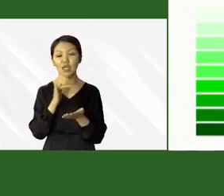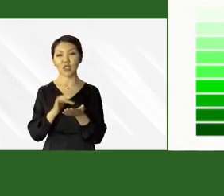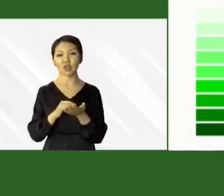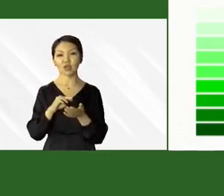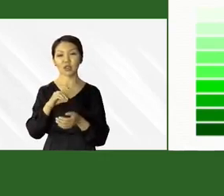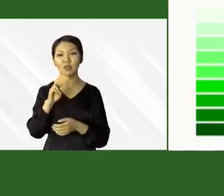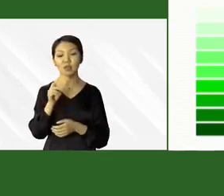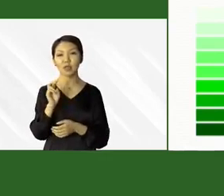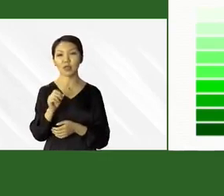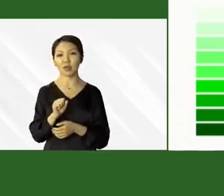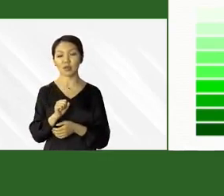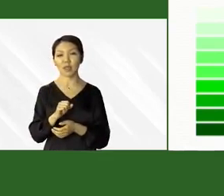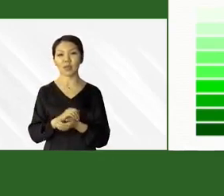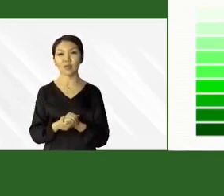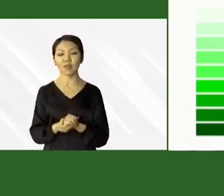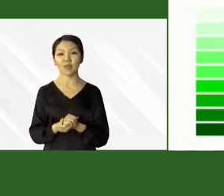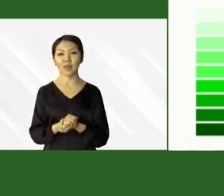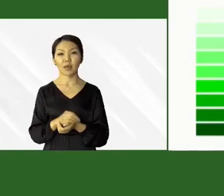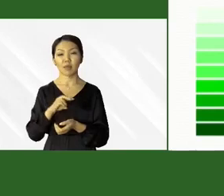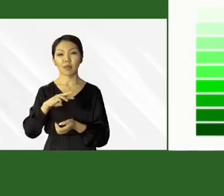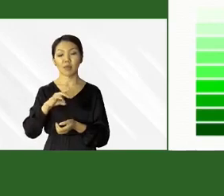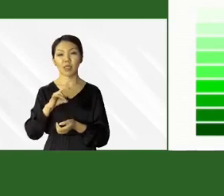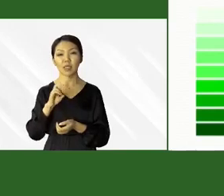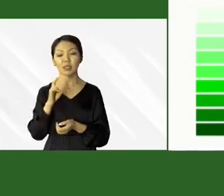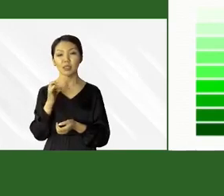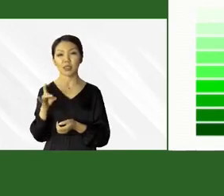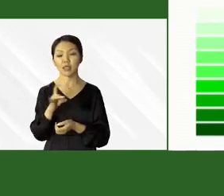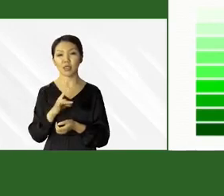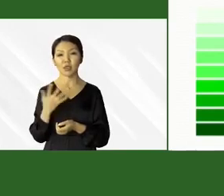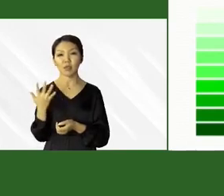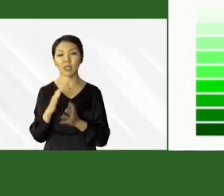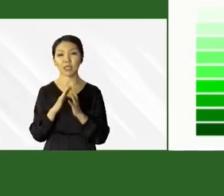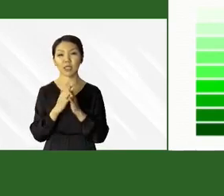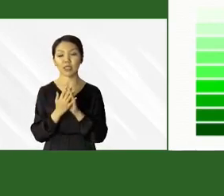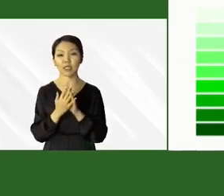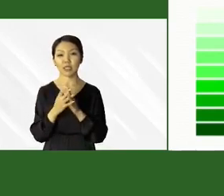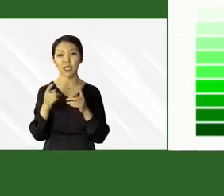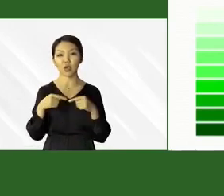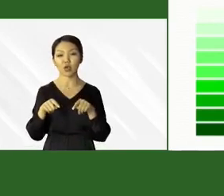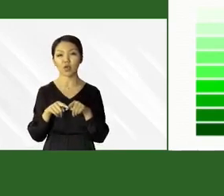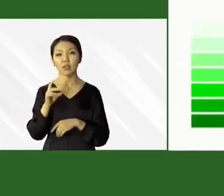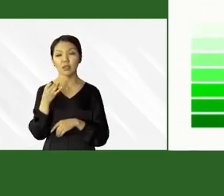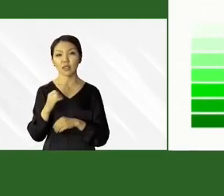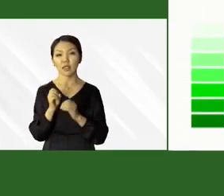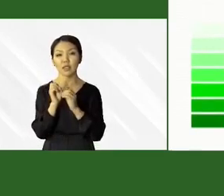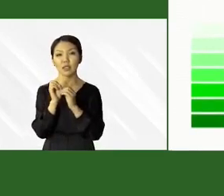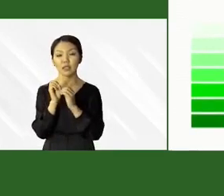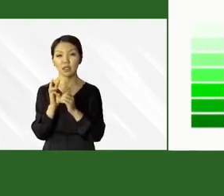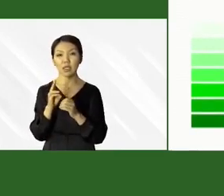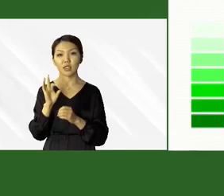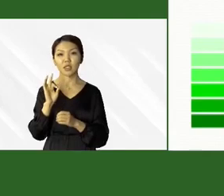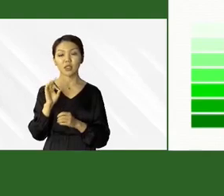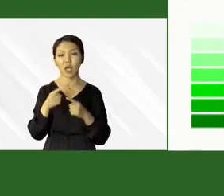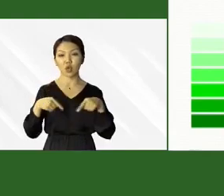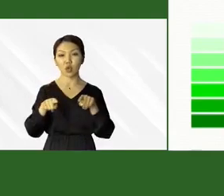Маймак. Манасский район – 5 сельских округов и Таласский – 13 округов. Численность